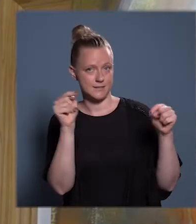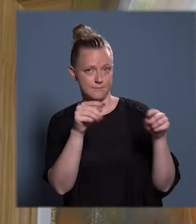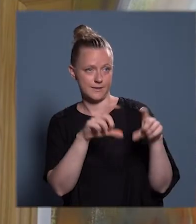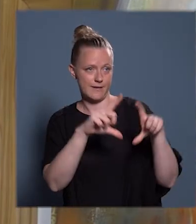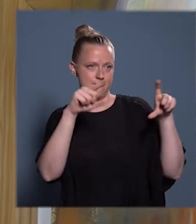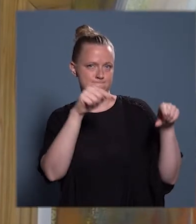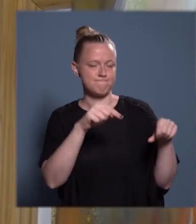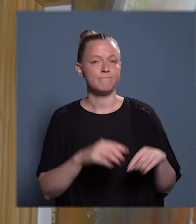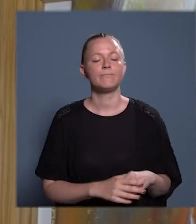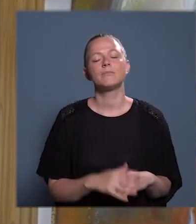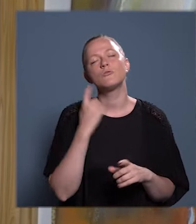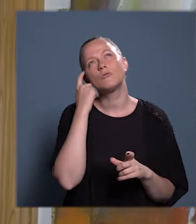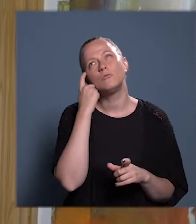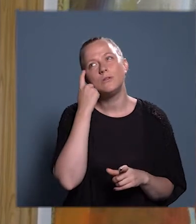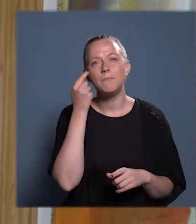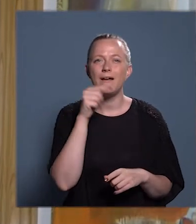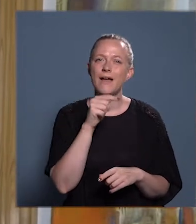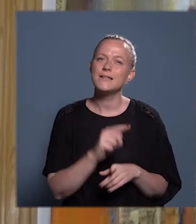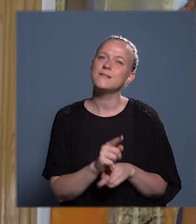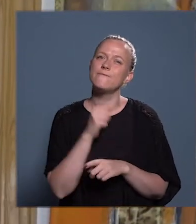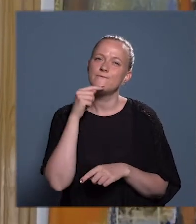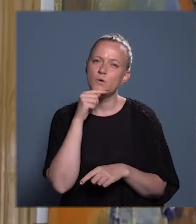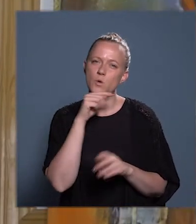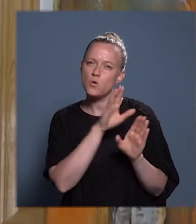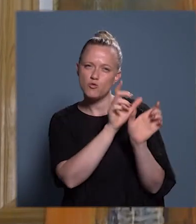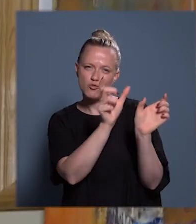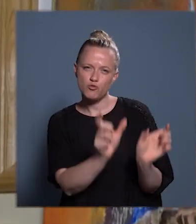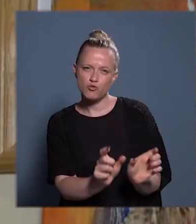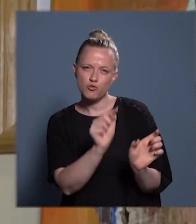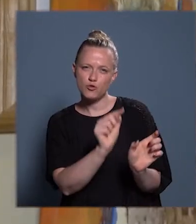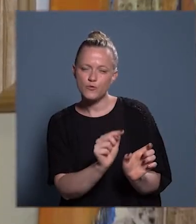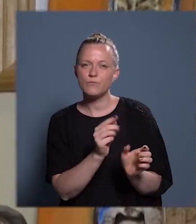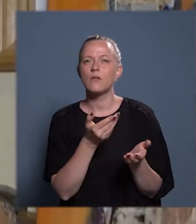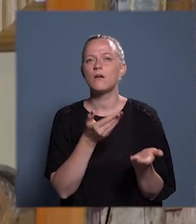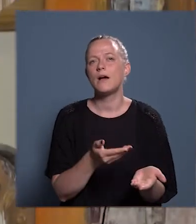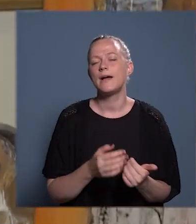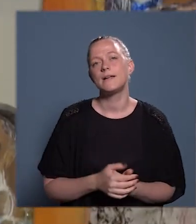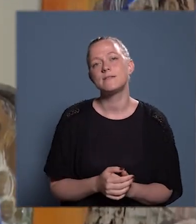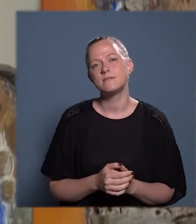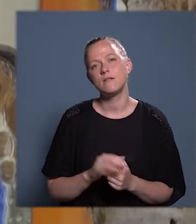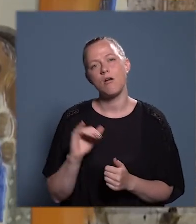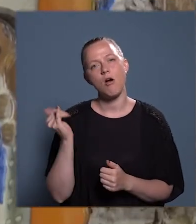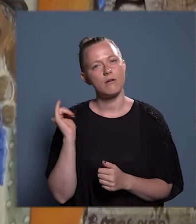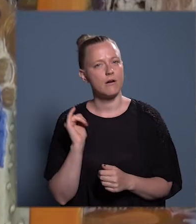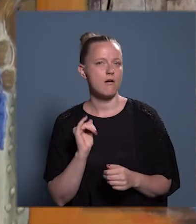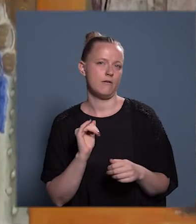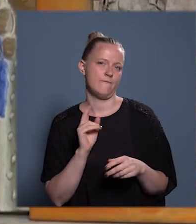és arra gondoltam, hogy ezt a vöröses részt, hogyha én aranyfestékkel